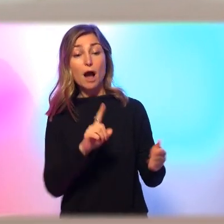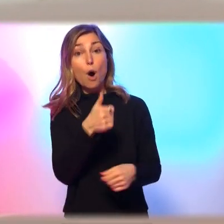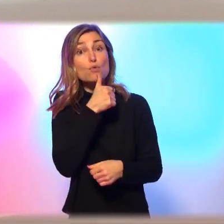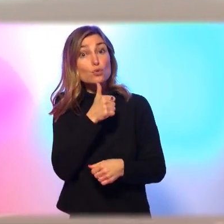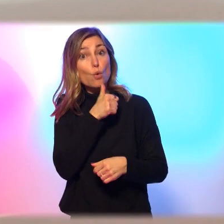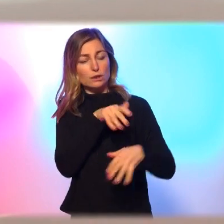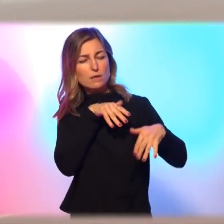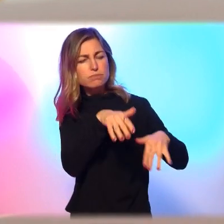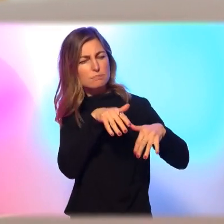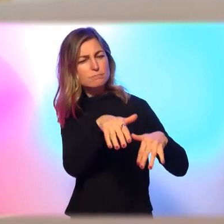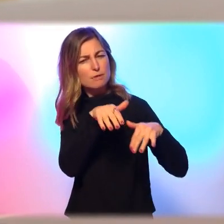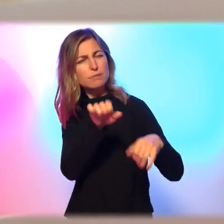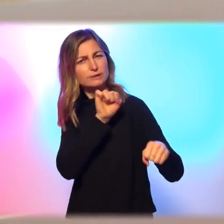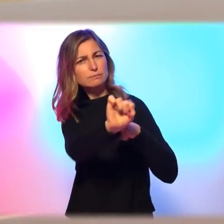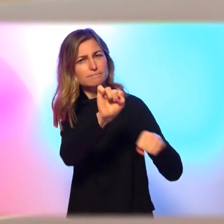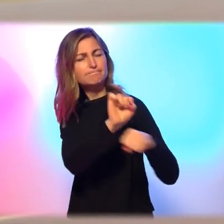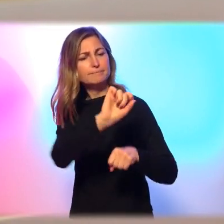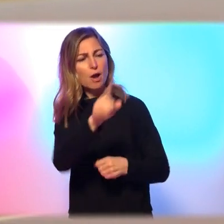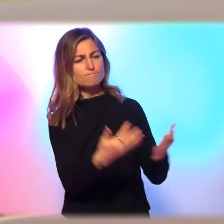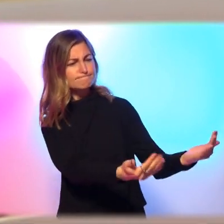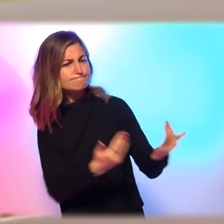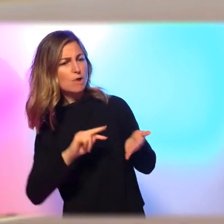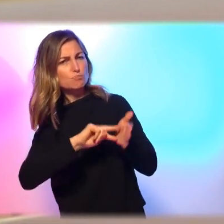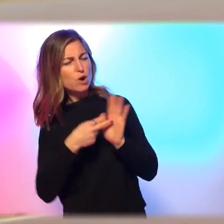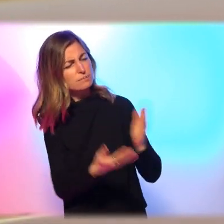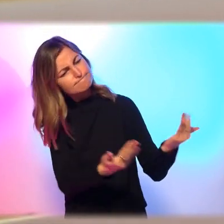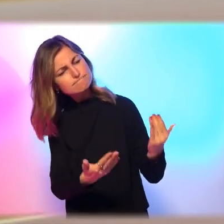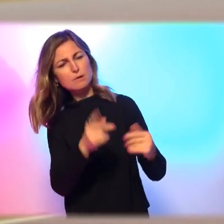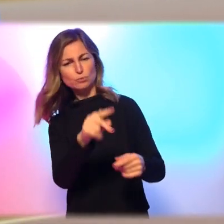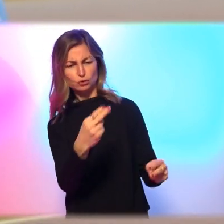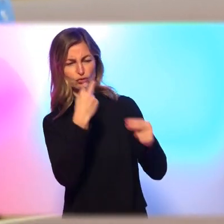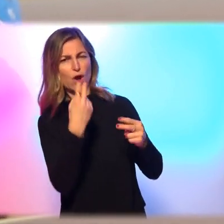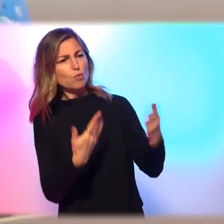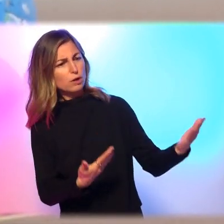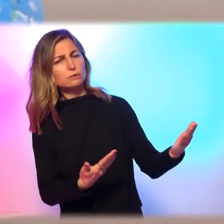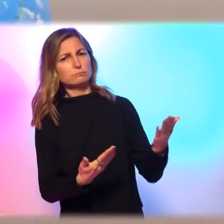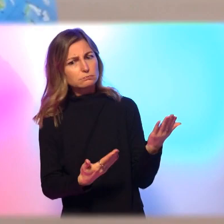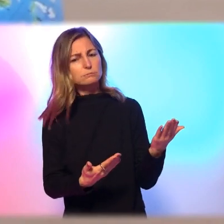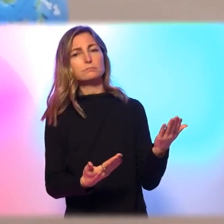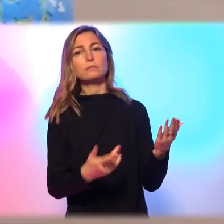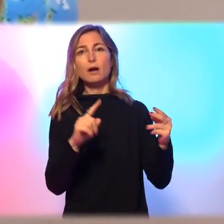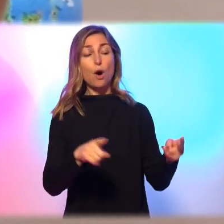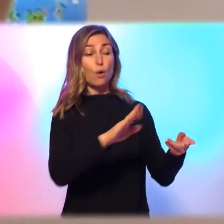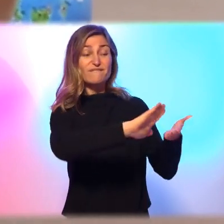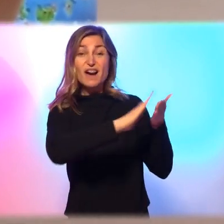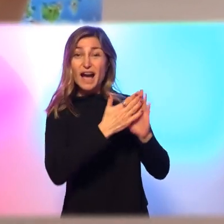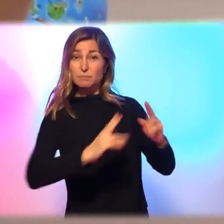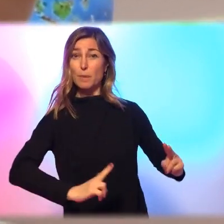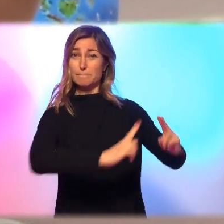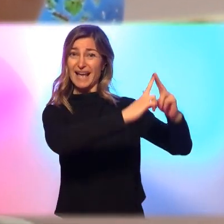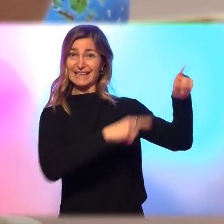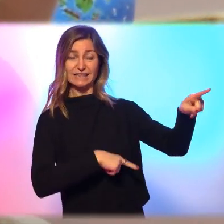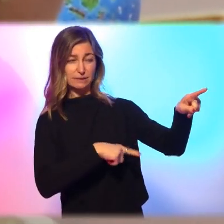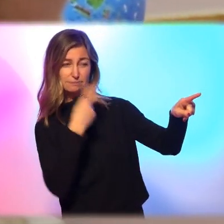dass Jugendliche auf die Straße gehen und dass Politiker auch unter Druck geraten, jetzt auch mal die Vereinbarung von Paris